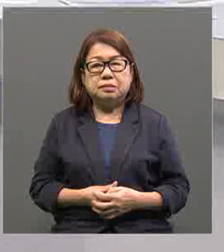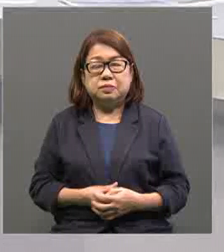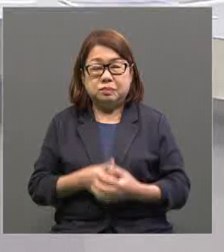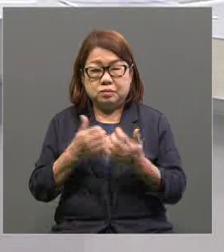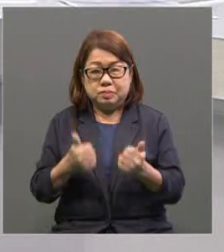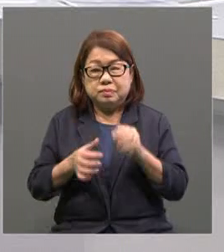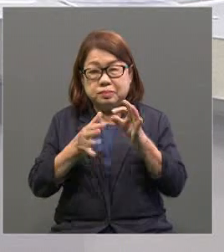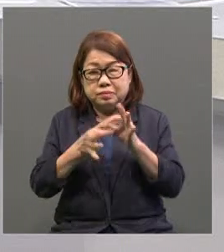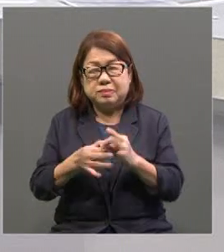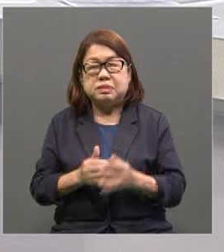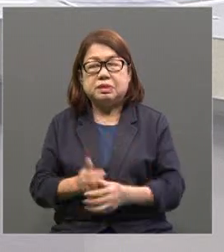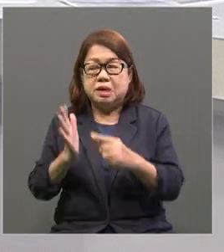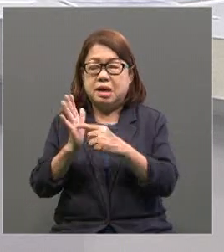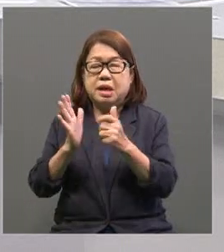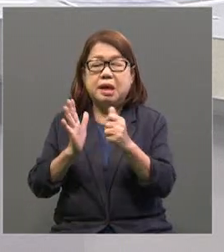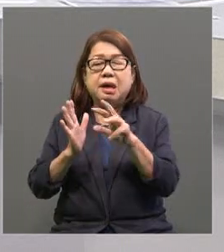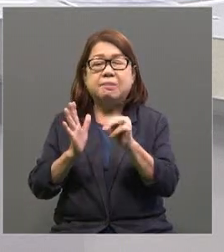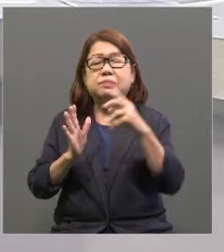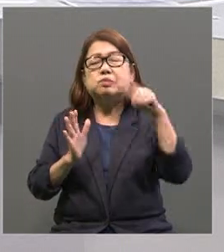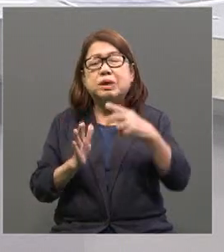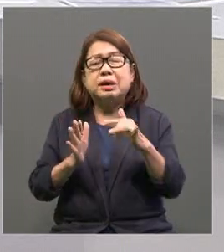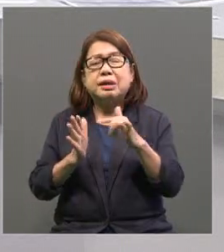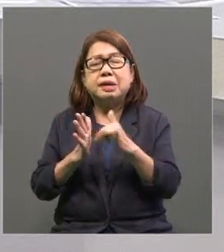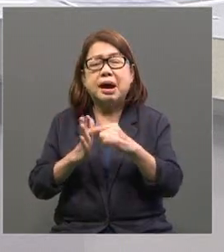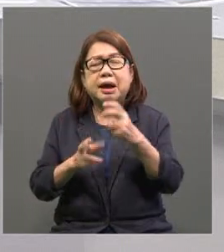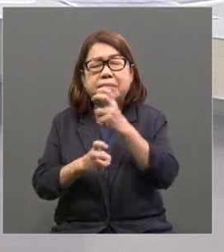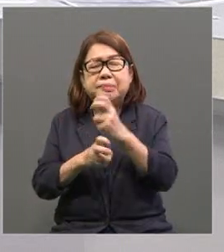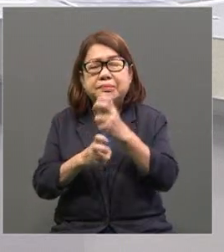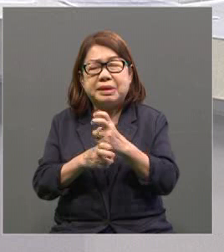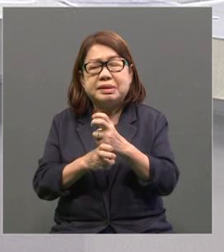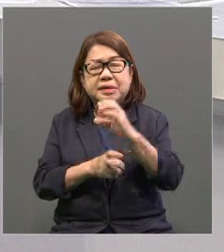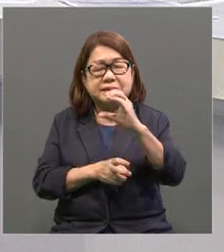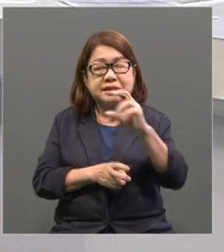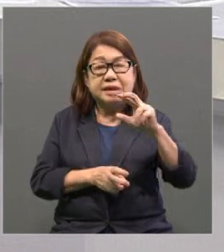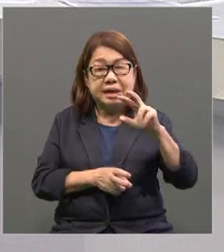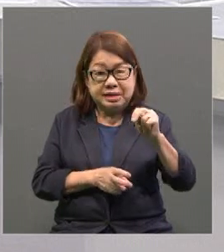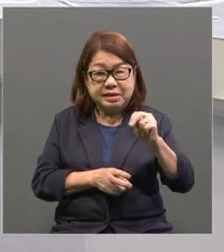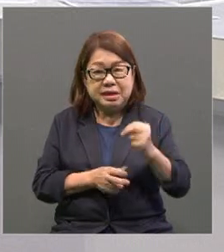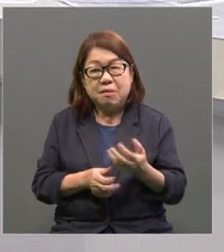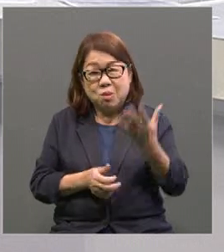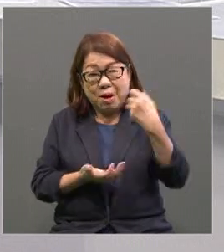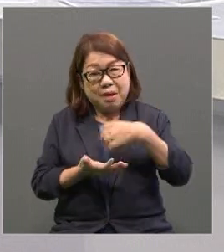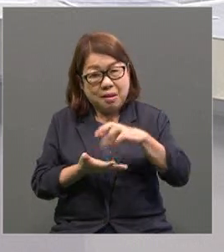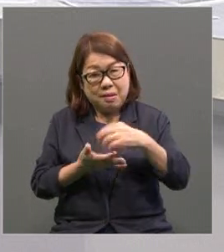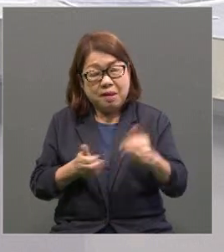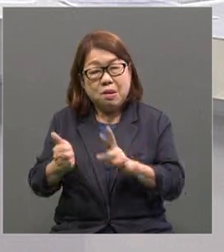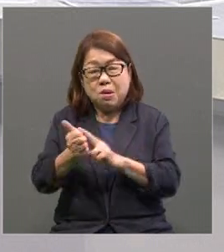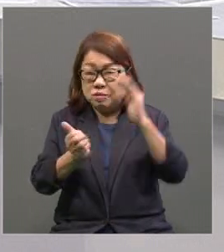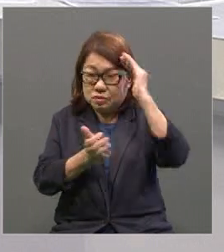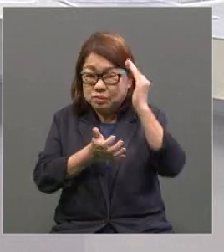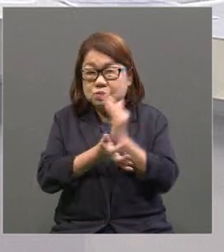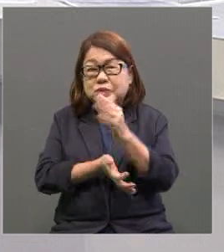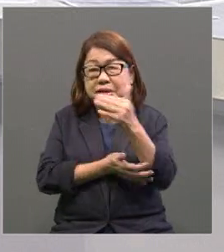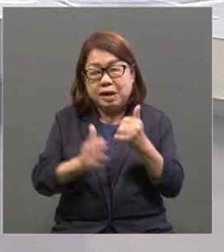มาดูความคืบหน้าของคดีแอมไซยาไนด์นะครับคุณผู้ชมเมื่อวานนี้ที่เล่าให้คุณผู้ชมฟังไปว่ารองผู้บัญชาการตำรวจแห่งชาติบิ๊กโจ๊กเนี่ยท่านบอกว่า